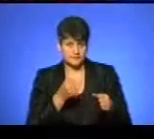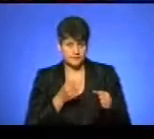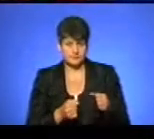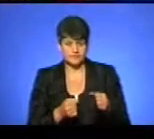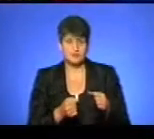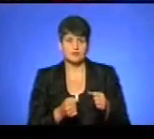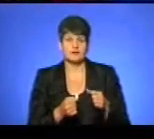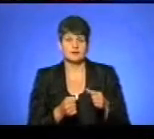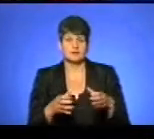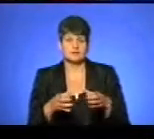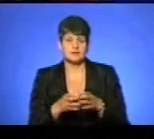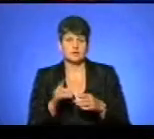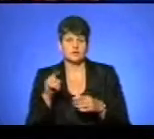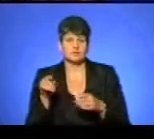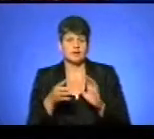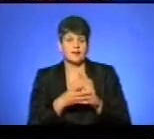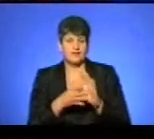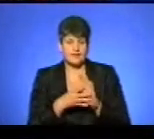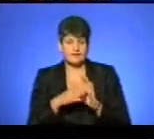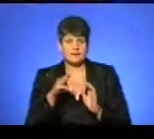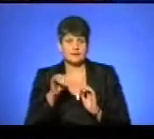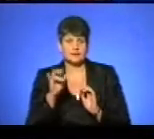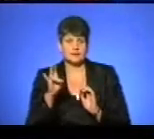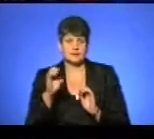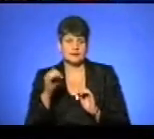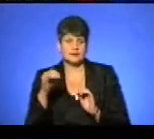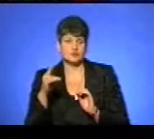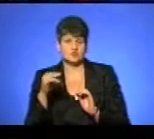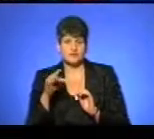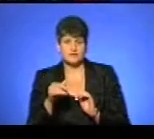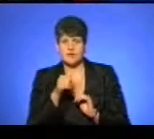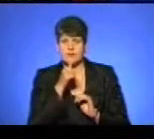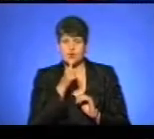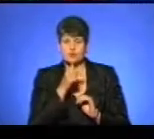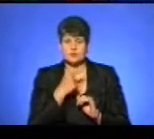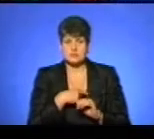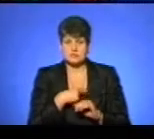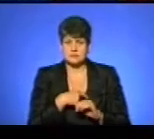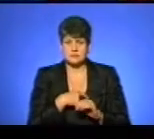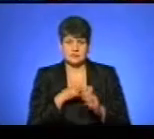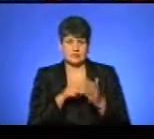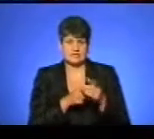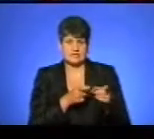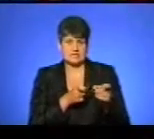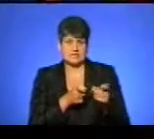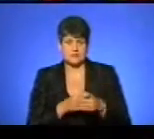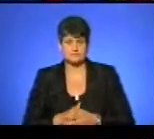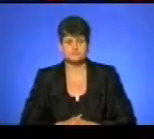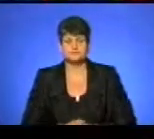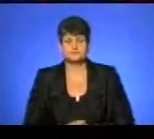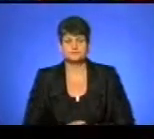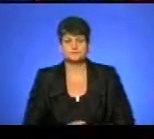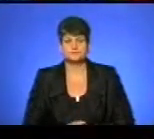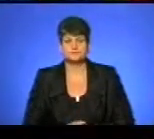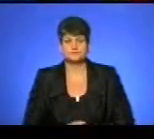9, дівчатка, тінейджери, це їхня назва, вони пробують себе у ролі стрільця. Удвоє в шеренгу станьте, щоб